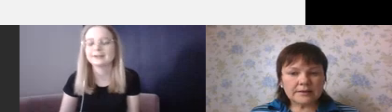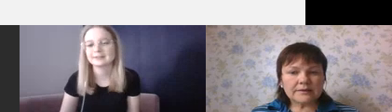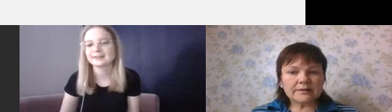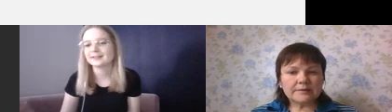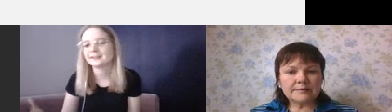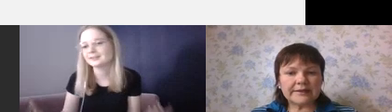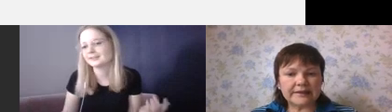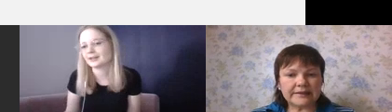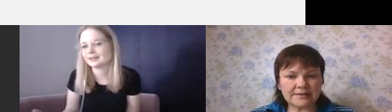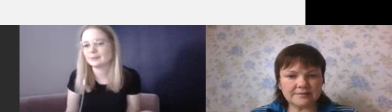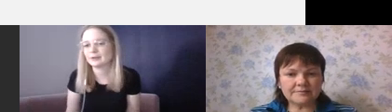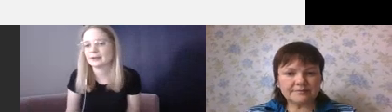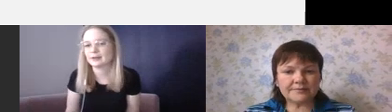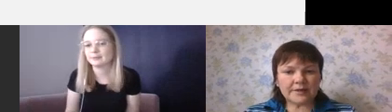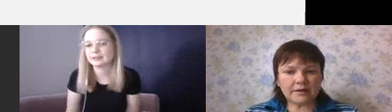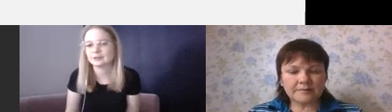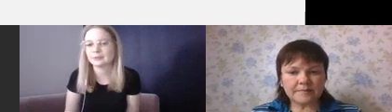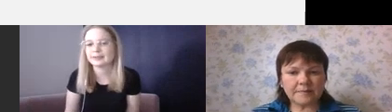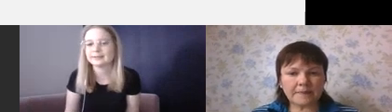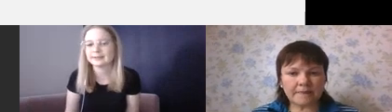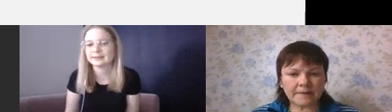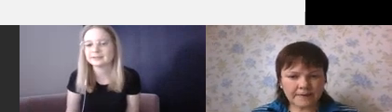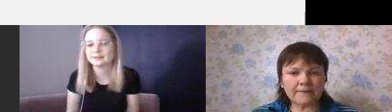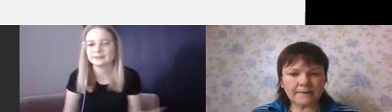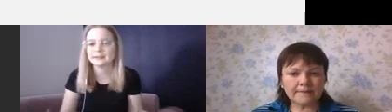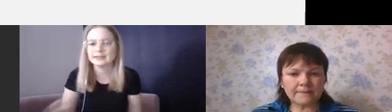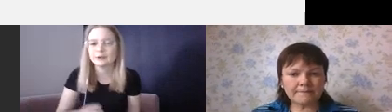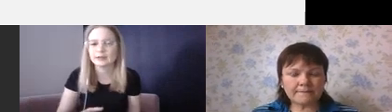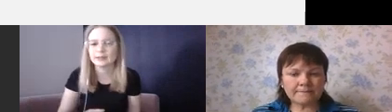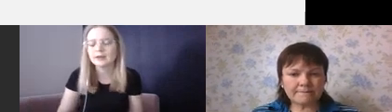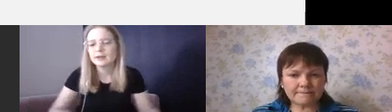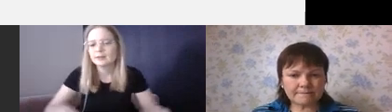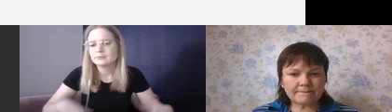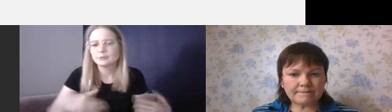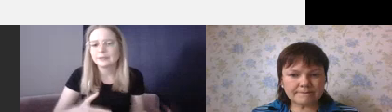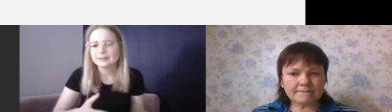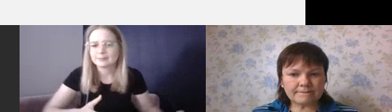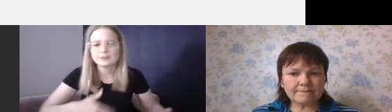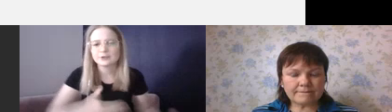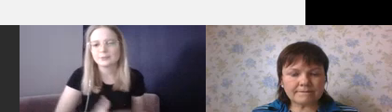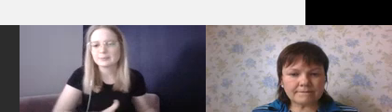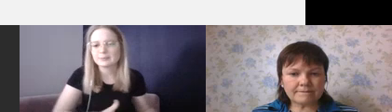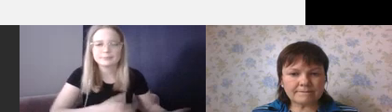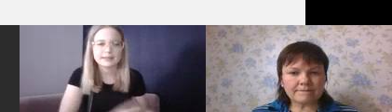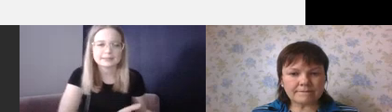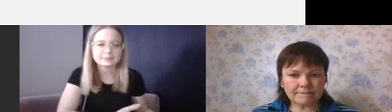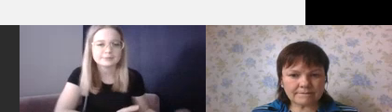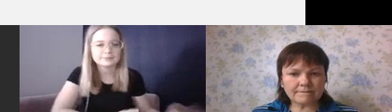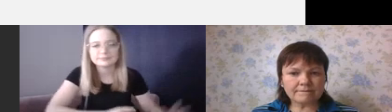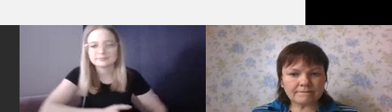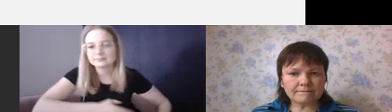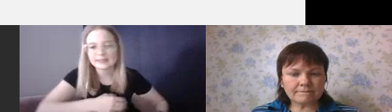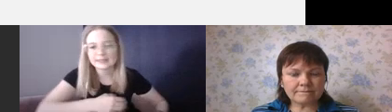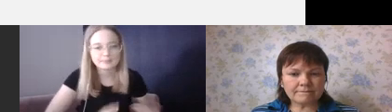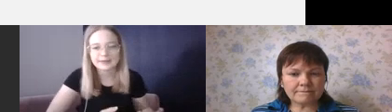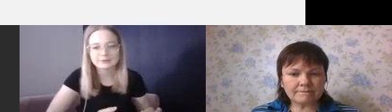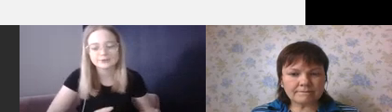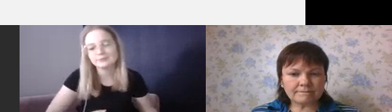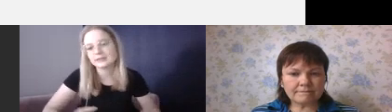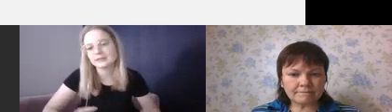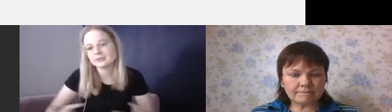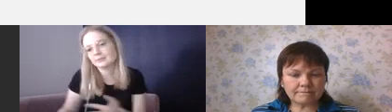sind huvitavad. Ja siis sa saadki võibolla võrdlusmomendi, et mis sind siis kõige rohkem huvitab, sobib, meeldib,